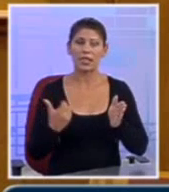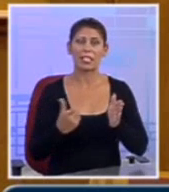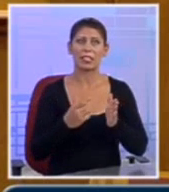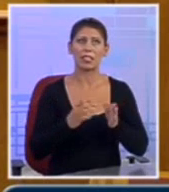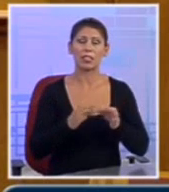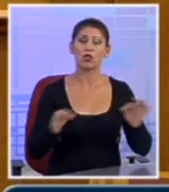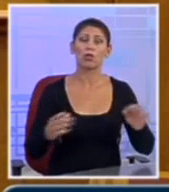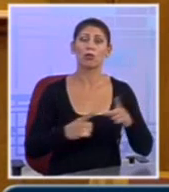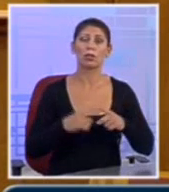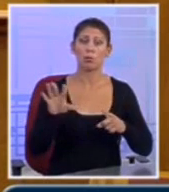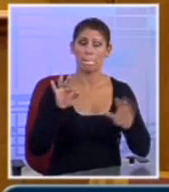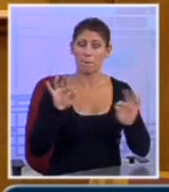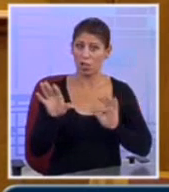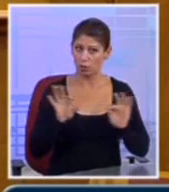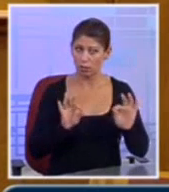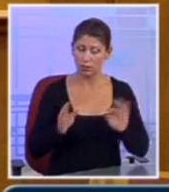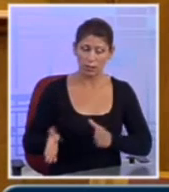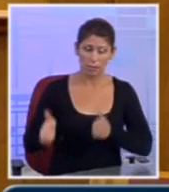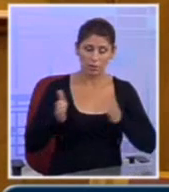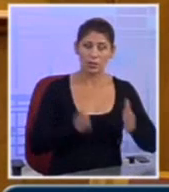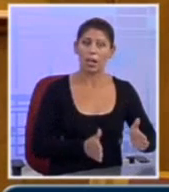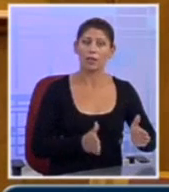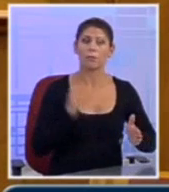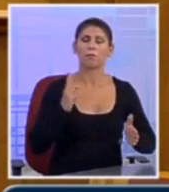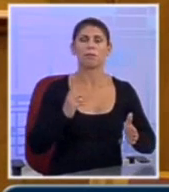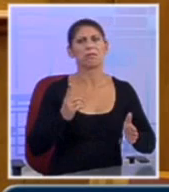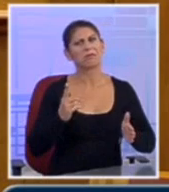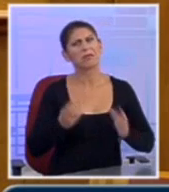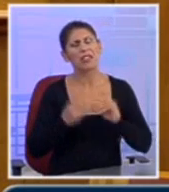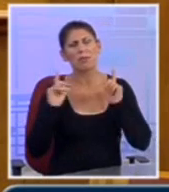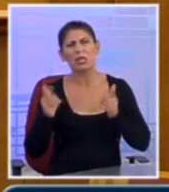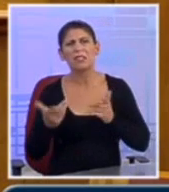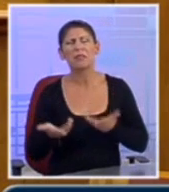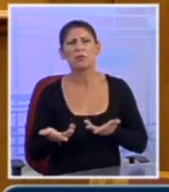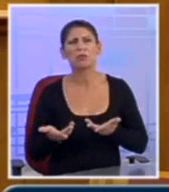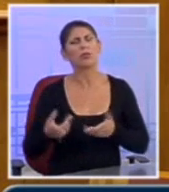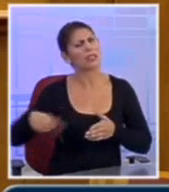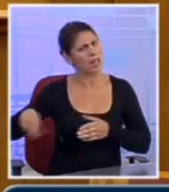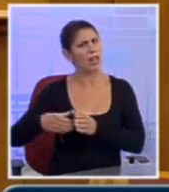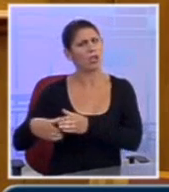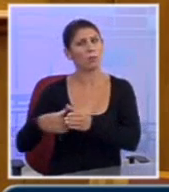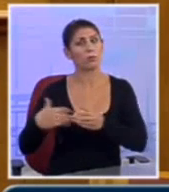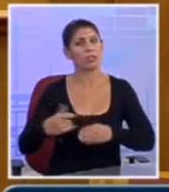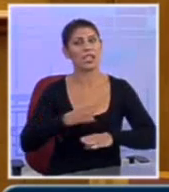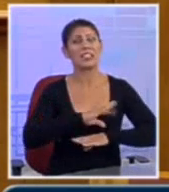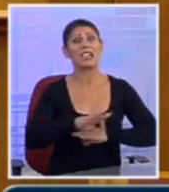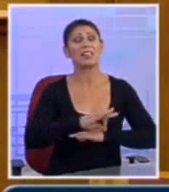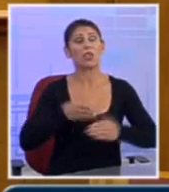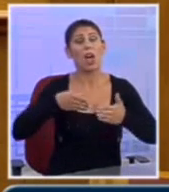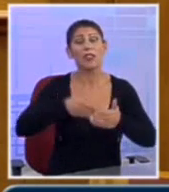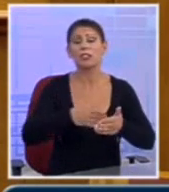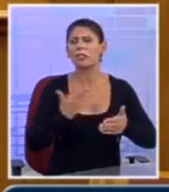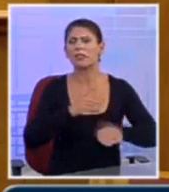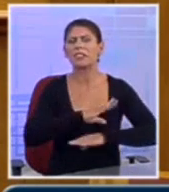τύπου επιλογές, και από την άλλη μία αντιπολίτευση η οποία βρίσκεται σε ένα στρατηγικό αδιέξοδο. Και γιατί βρίσκεται